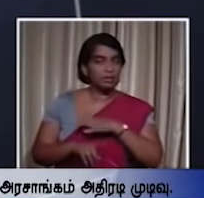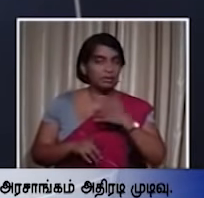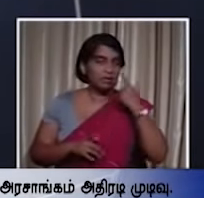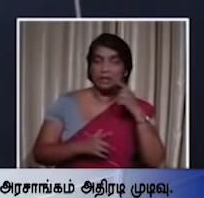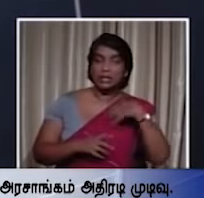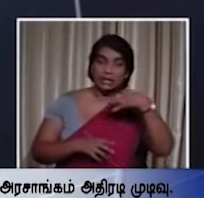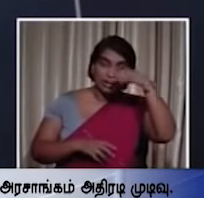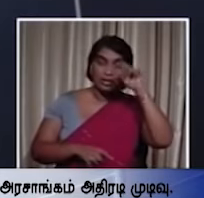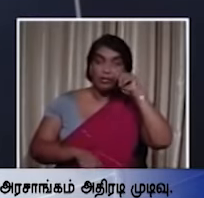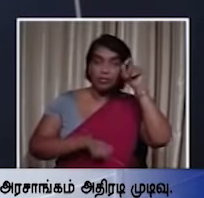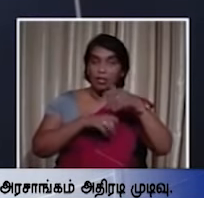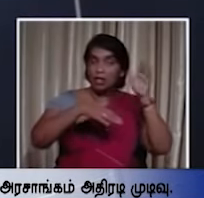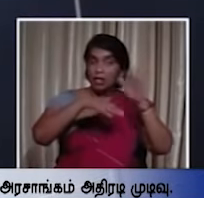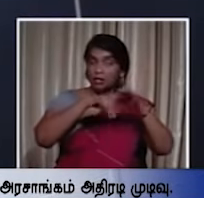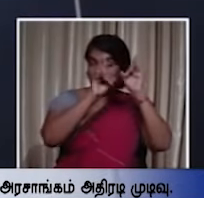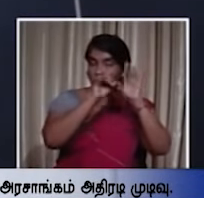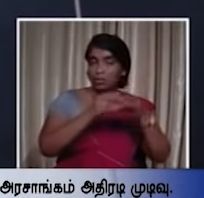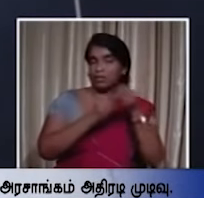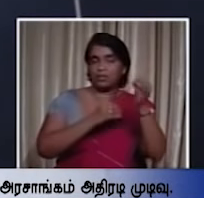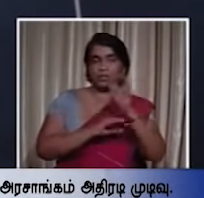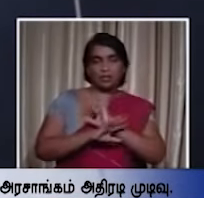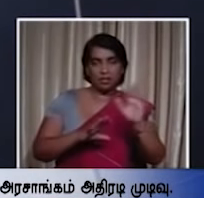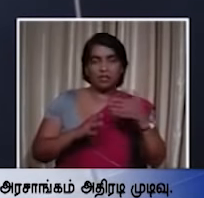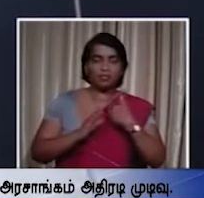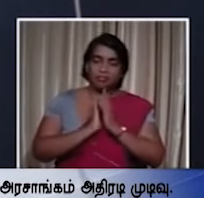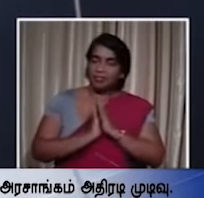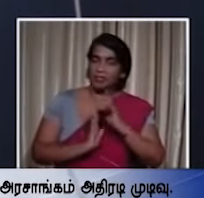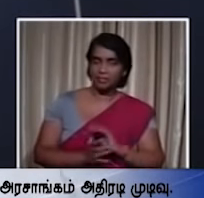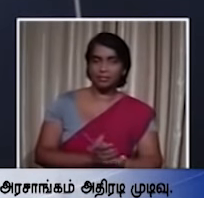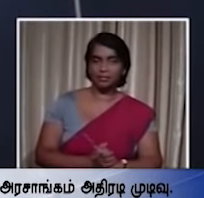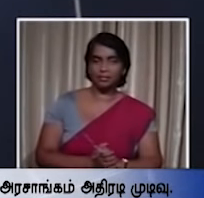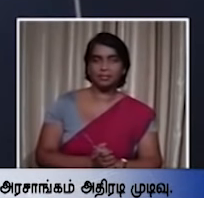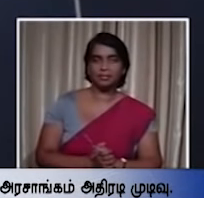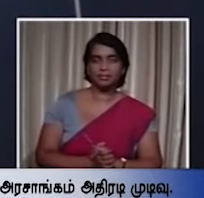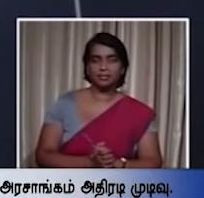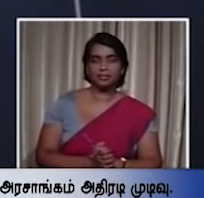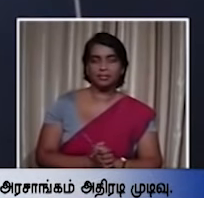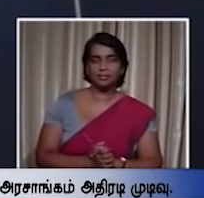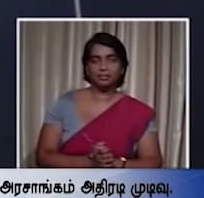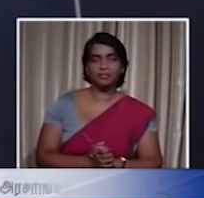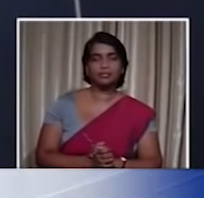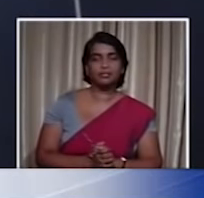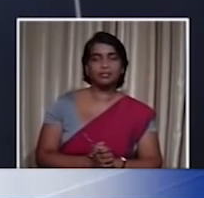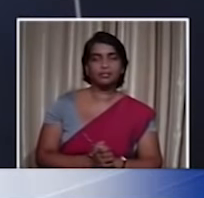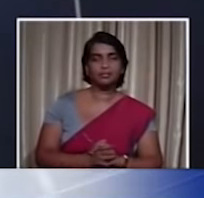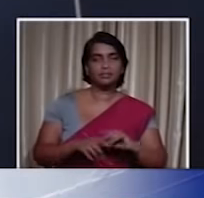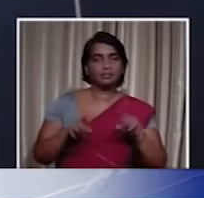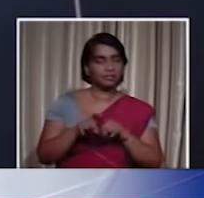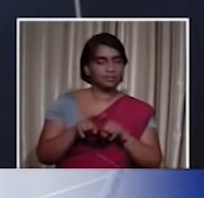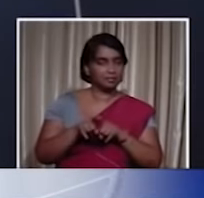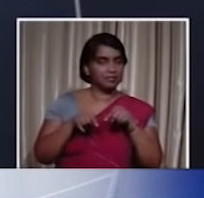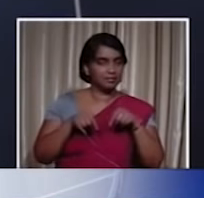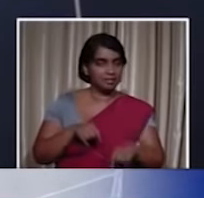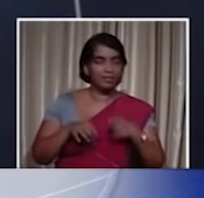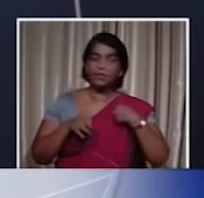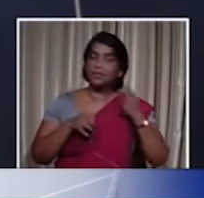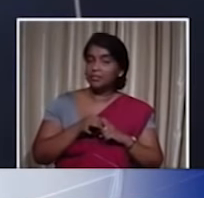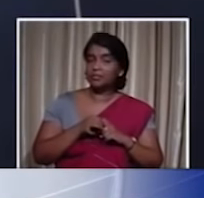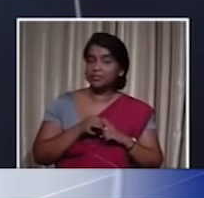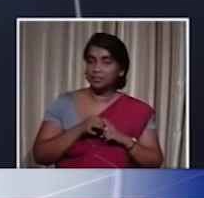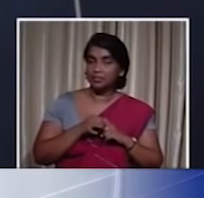ஆகவே இந்த படுகொலைக்கு இன்று எதிர்கட்சியினர் இங்கே கொதித்தெழுந்து நியாயம் கேட்கின்றார்கள். அது கட்டாயமாக